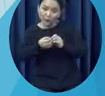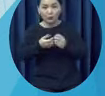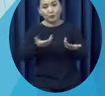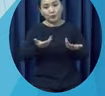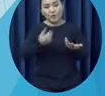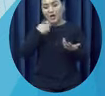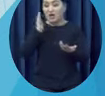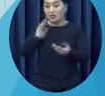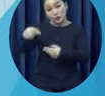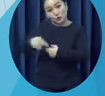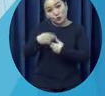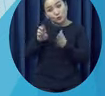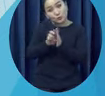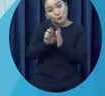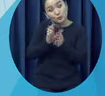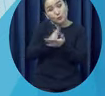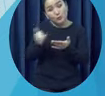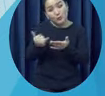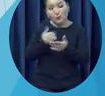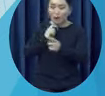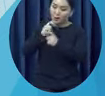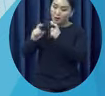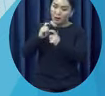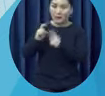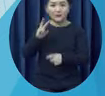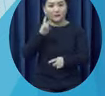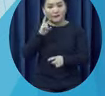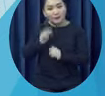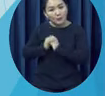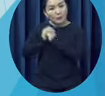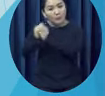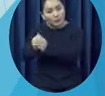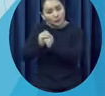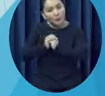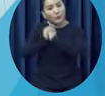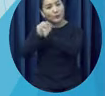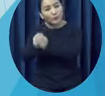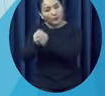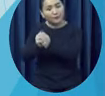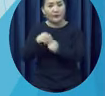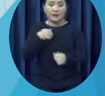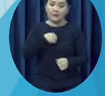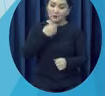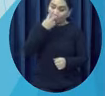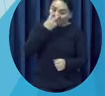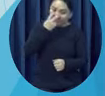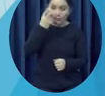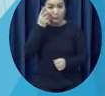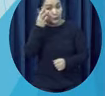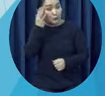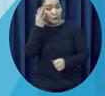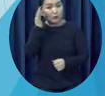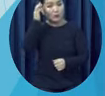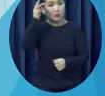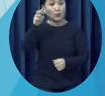юм туслаад өгөх боломж байна уу гэх мэтчлэн одоо харилцах болгондоо хүндлэл үзүүлэх эсвэл одоо нэг үзэл бодол хүсэл мөрөөдлийг нь хүлээн